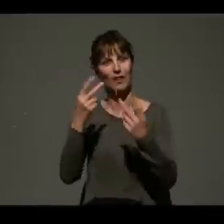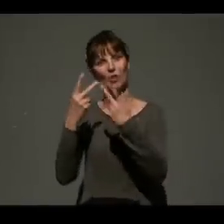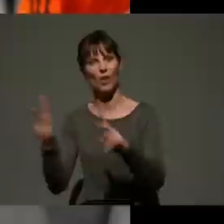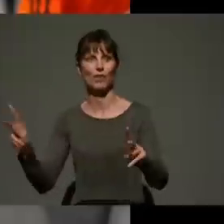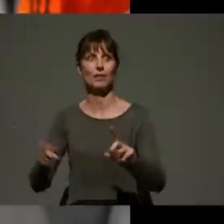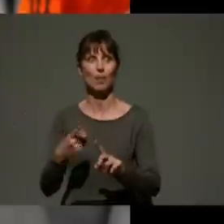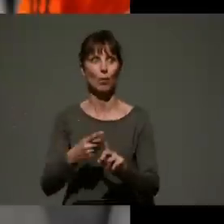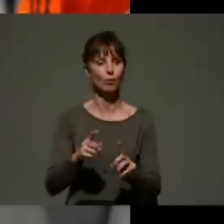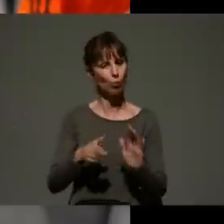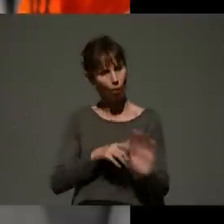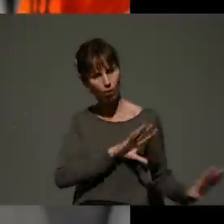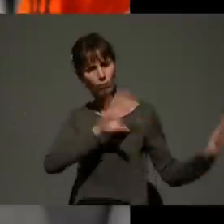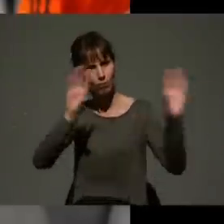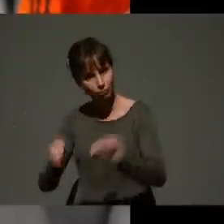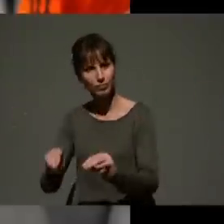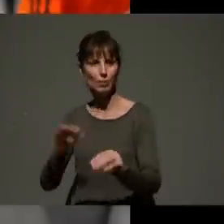c'est important.